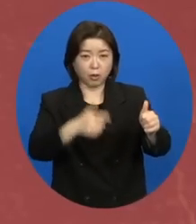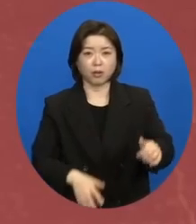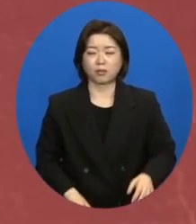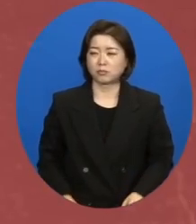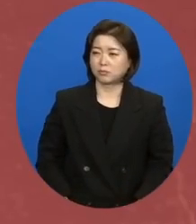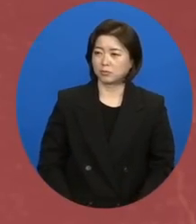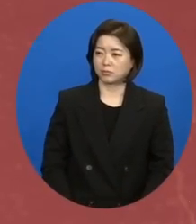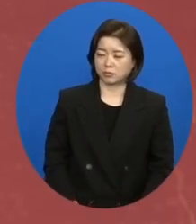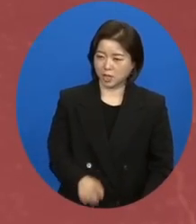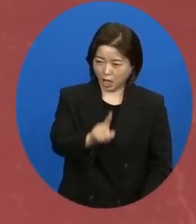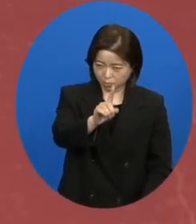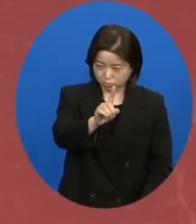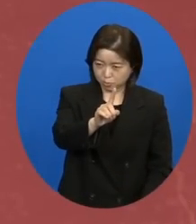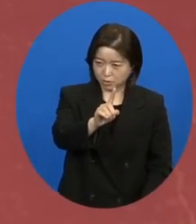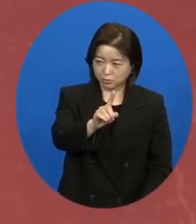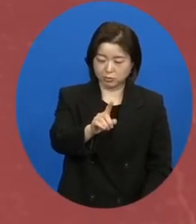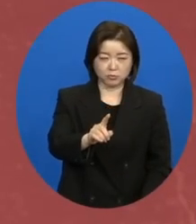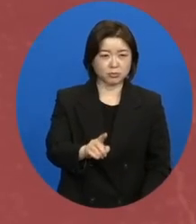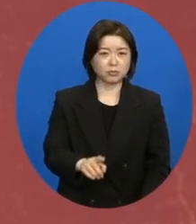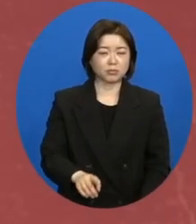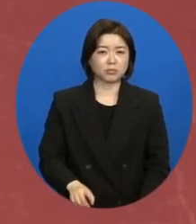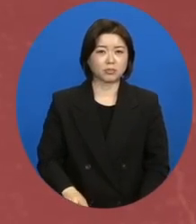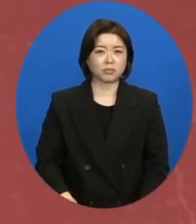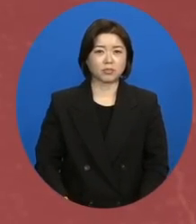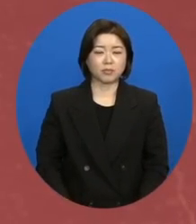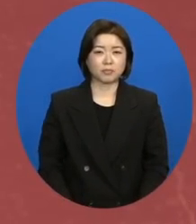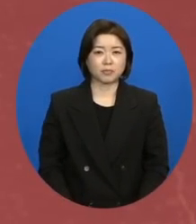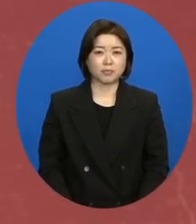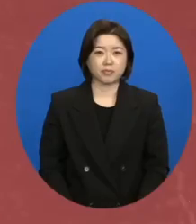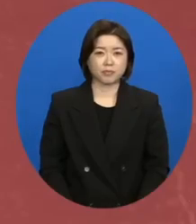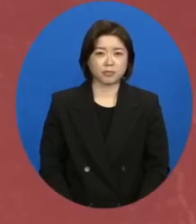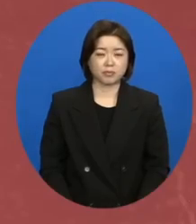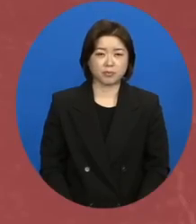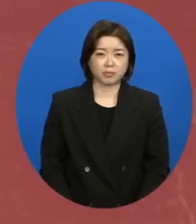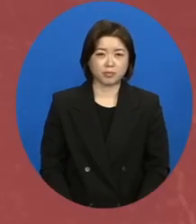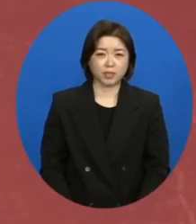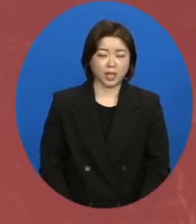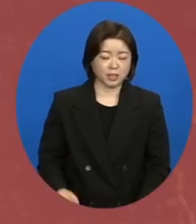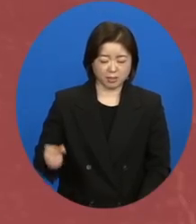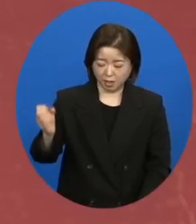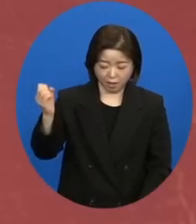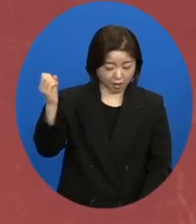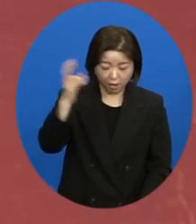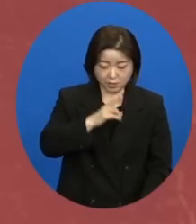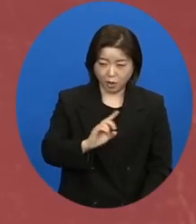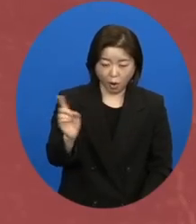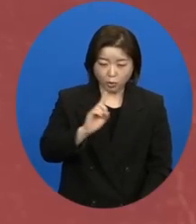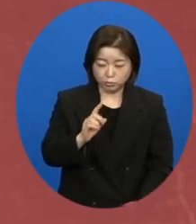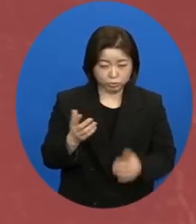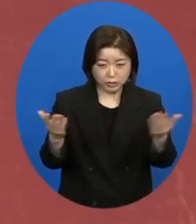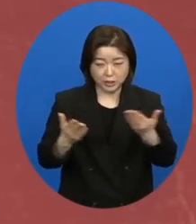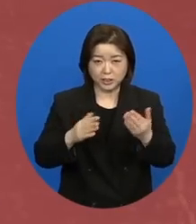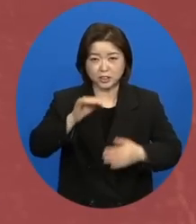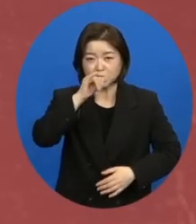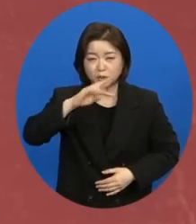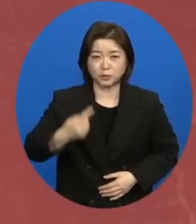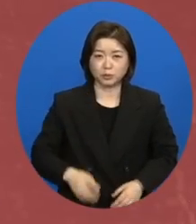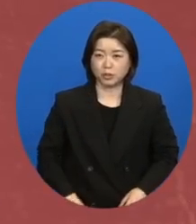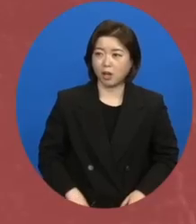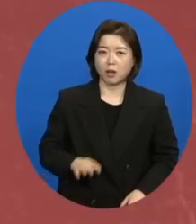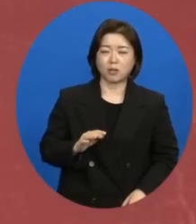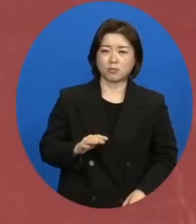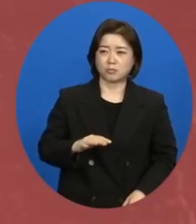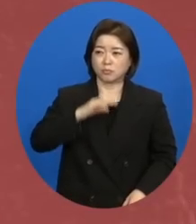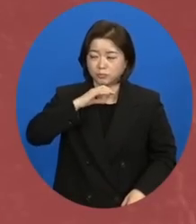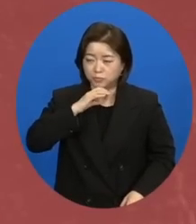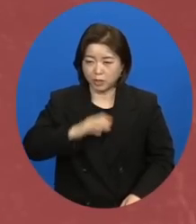한 번 그러더래요. 그래서 다시는 어떤 일 있을 때마다 입에 딱 나올 때 두